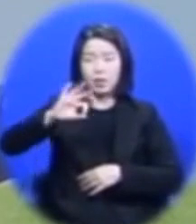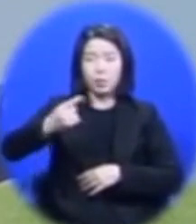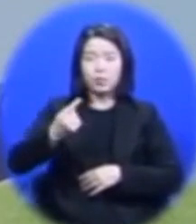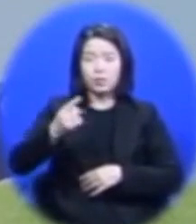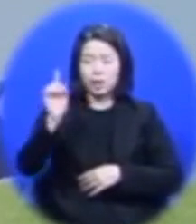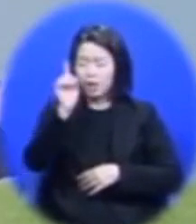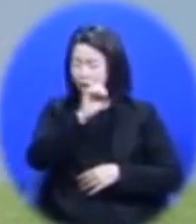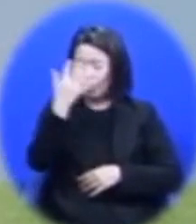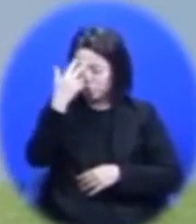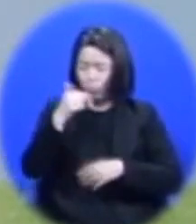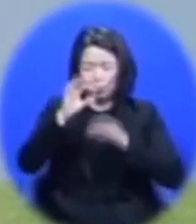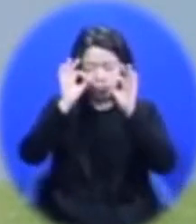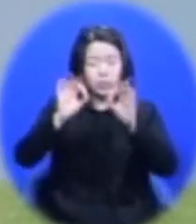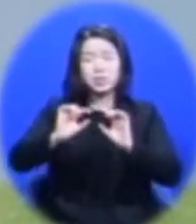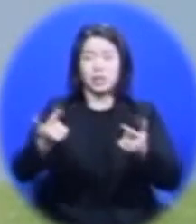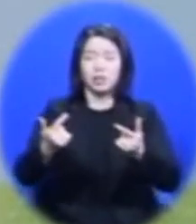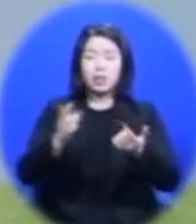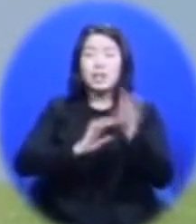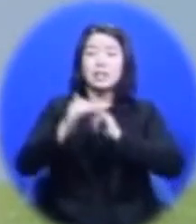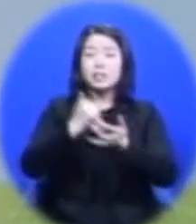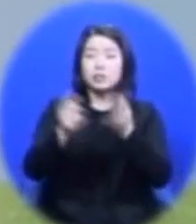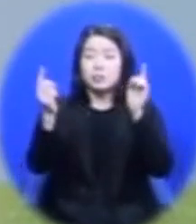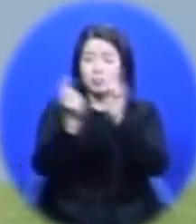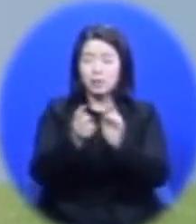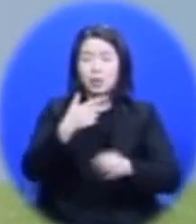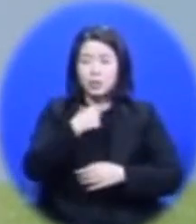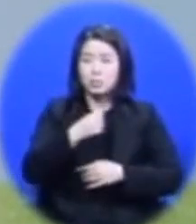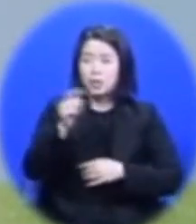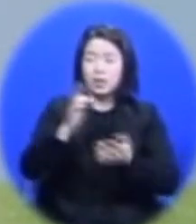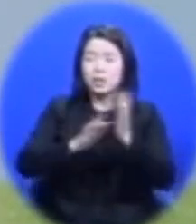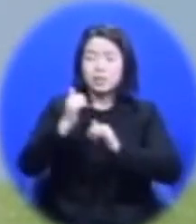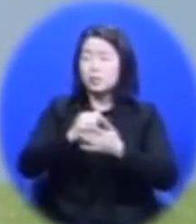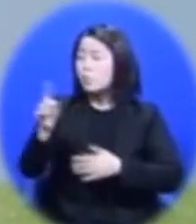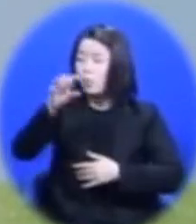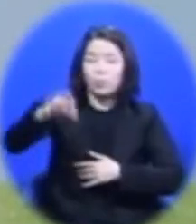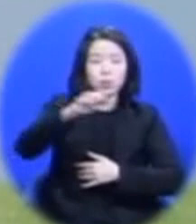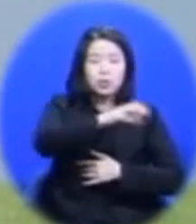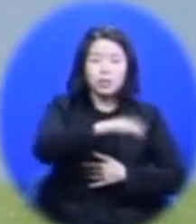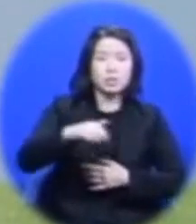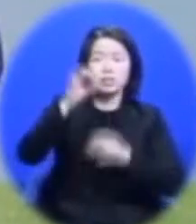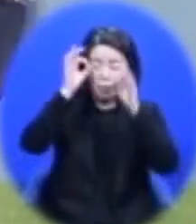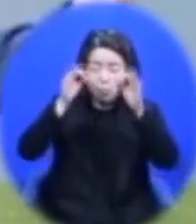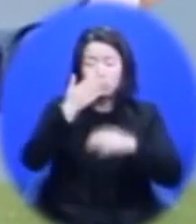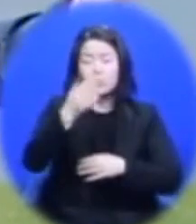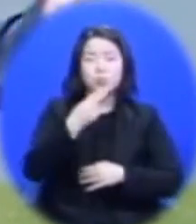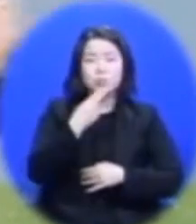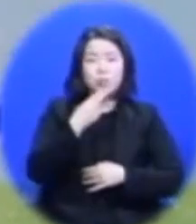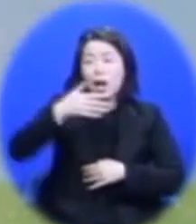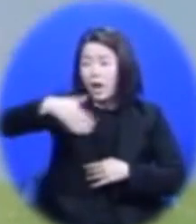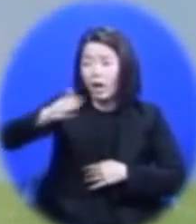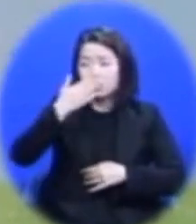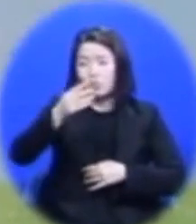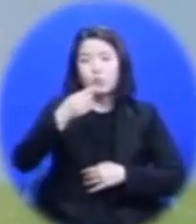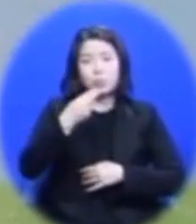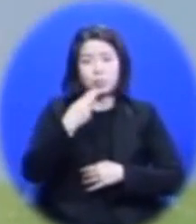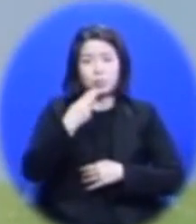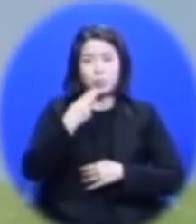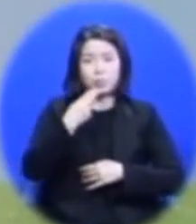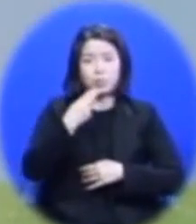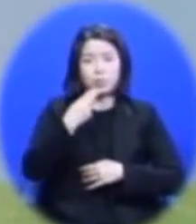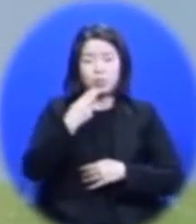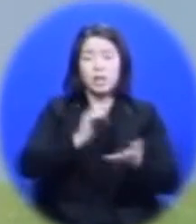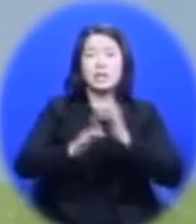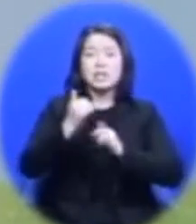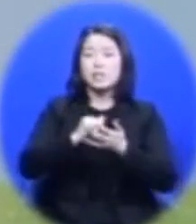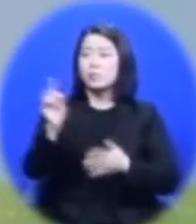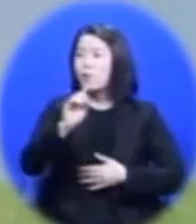사람이었습니다. 예수님을 만나고 싶지만 예수님이 어디 계신지 볼 수가 없어요. 예수님께로 갈 수가 없어요.